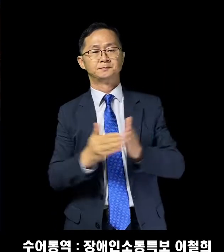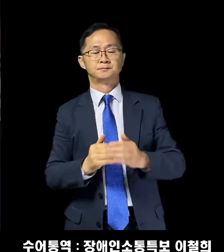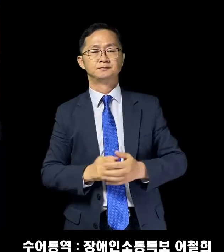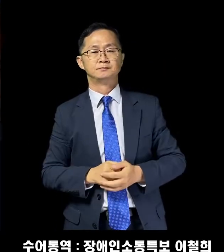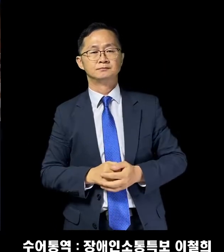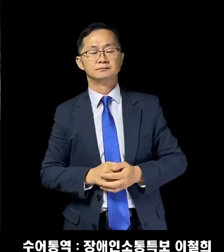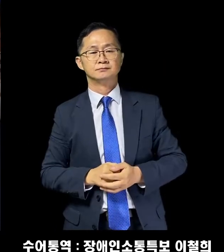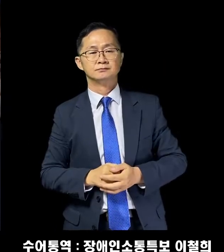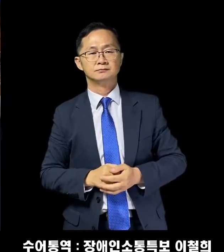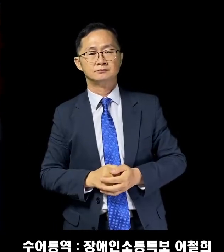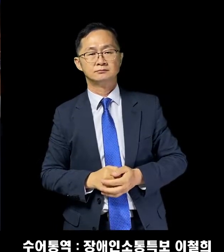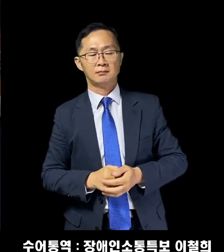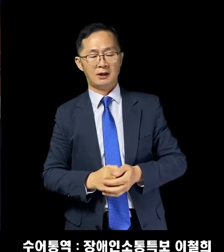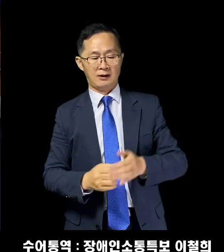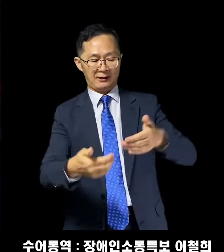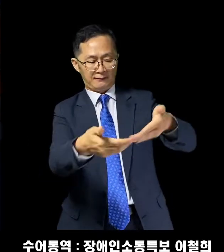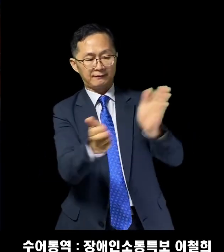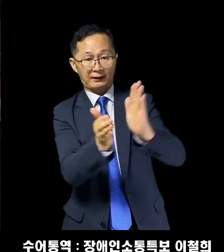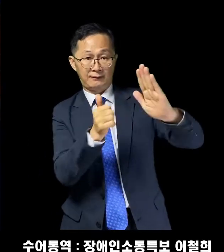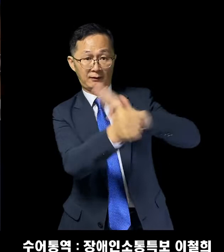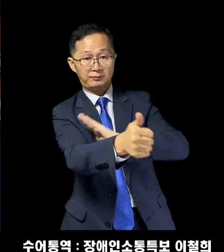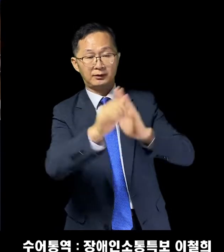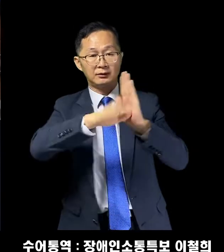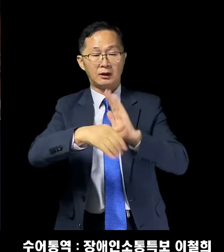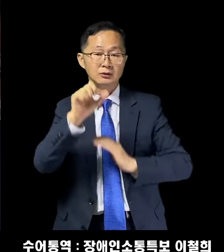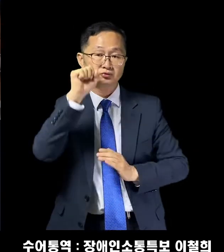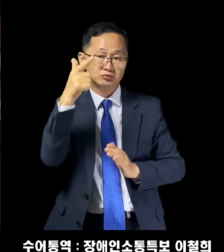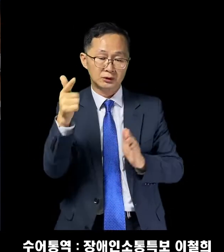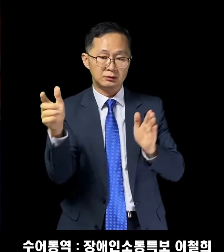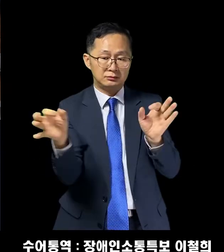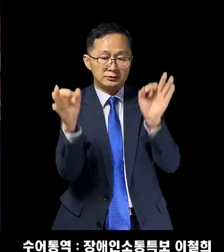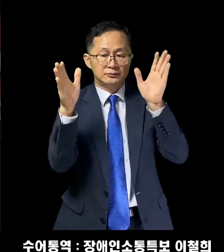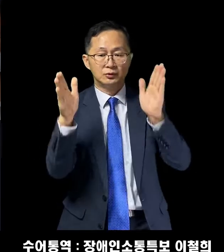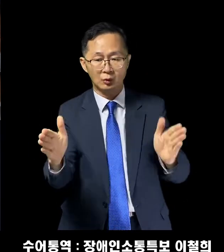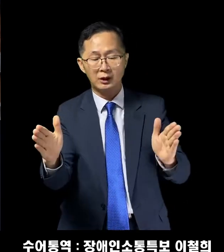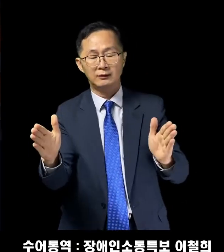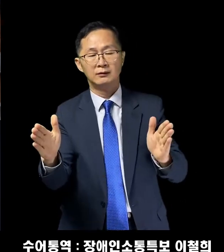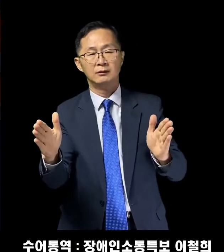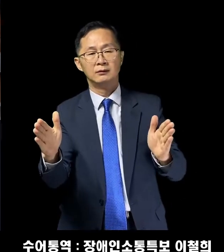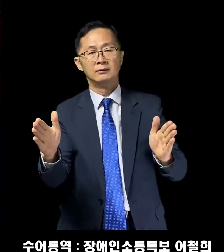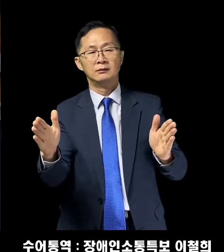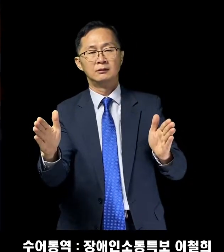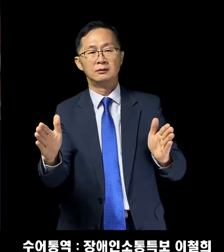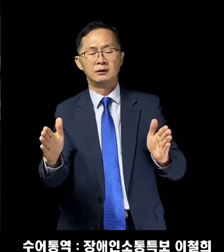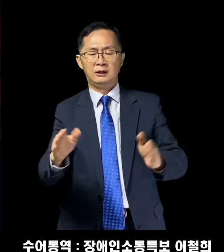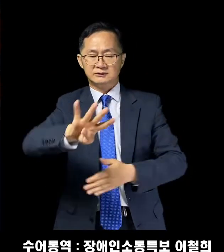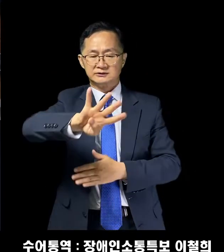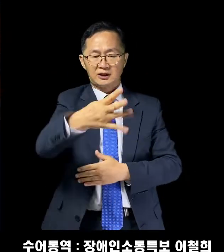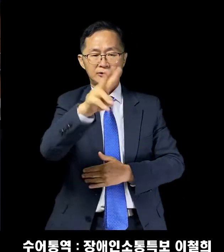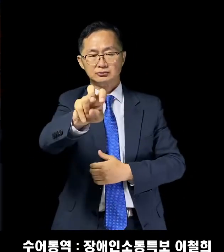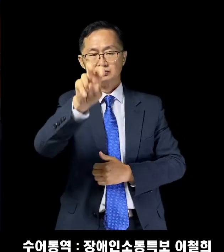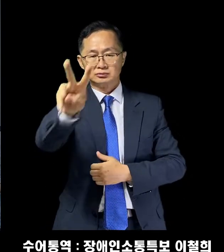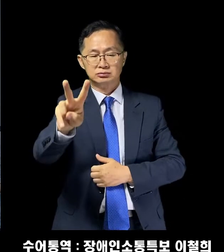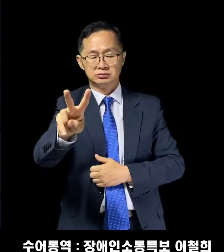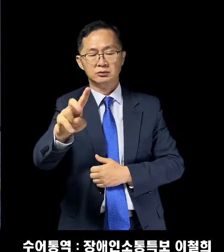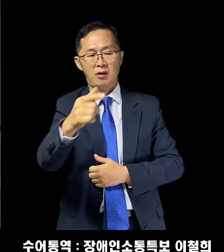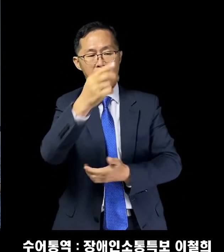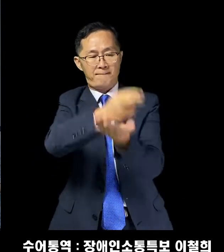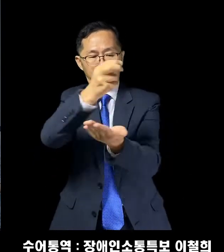당대표로서는 6개월 남짓한 짧은 기간 동안 422건의 법안을 처리했습니다